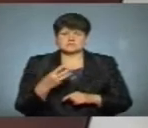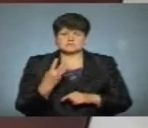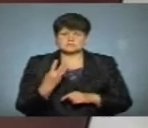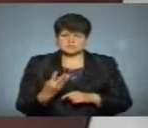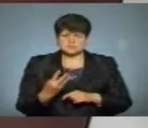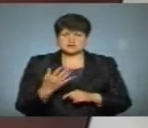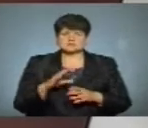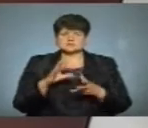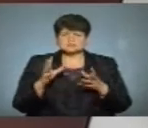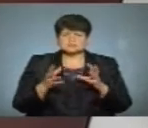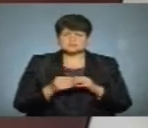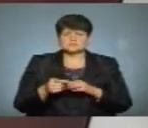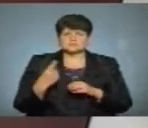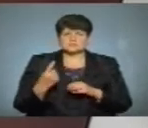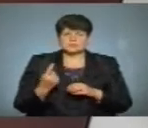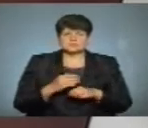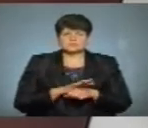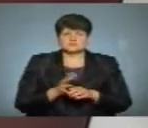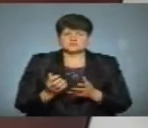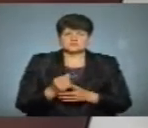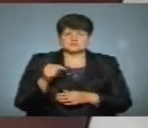Загалом на Тернопільщині коронавірус виявили у